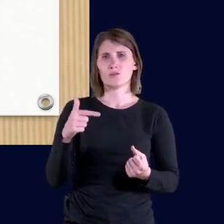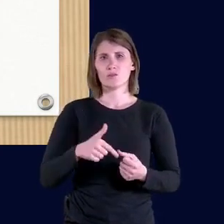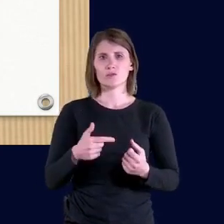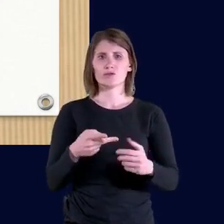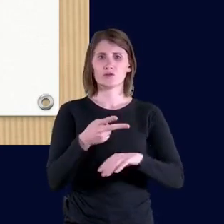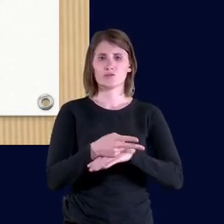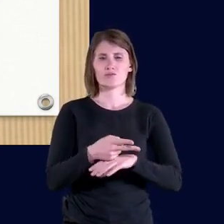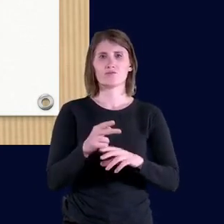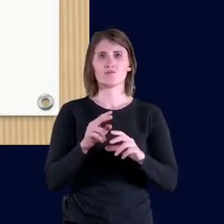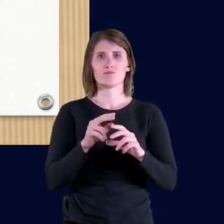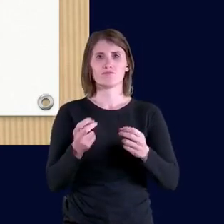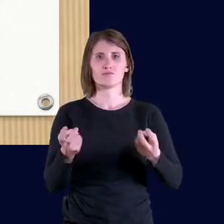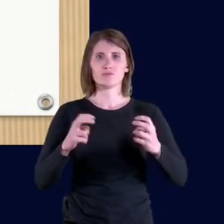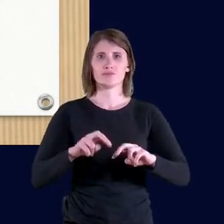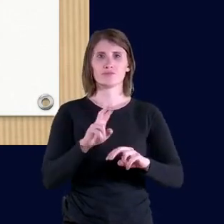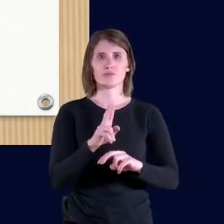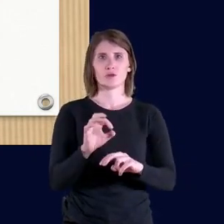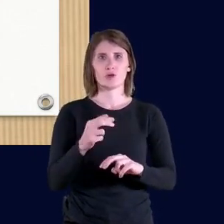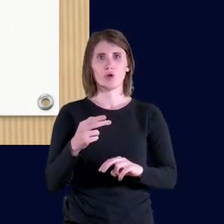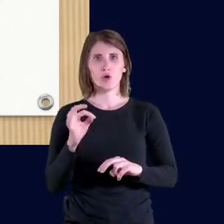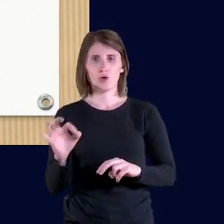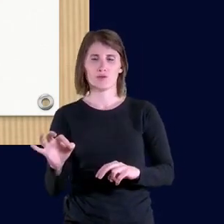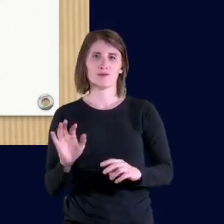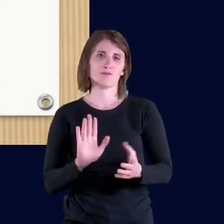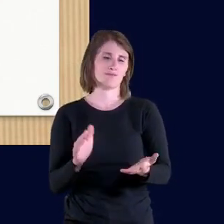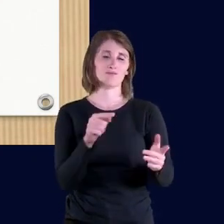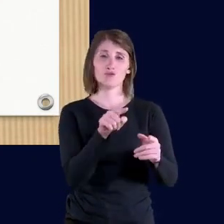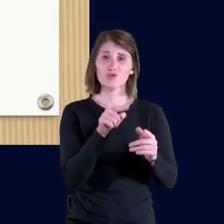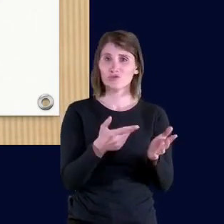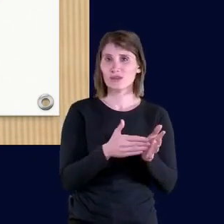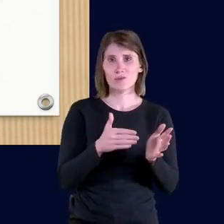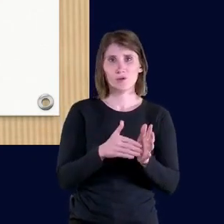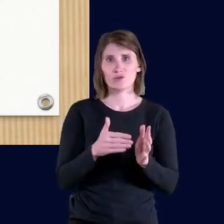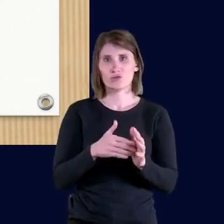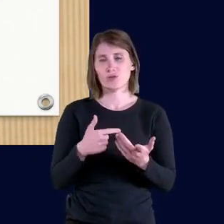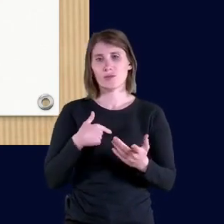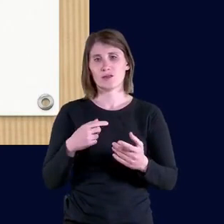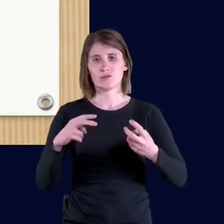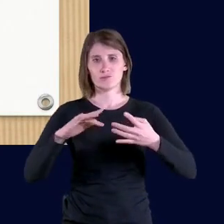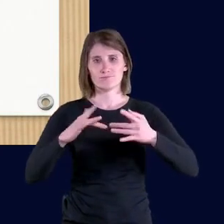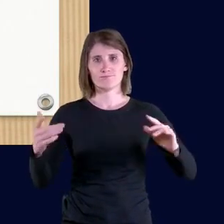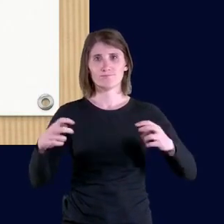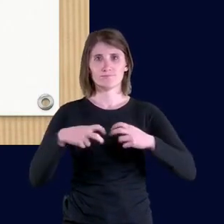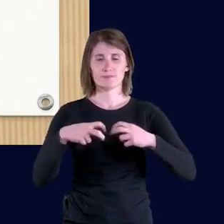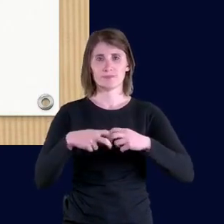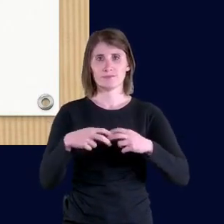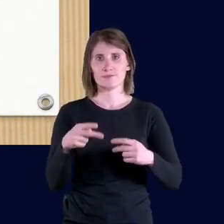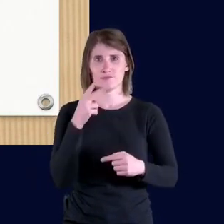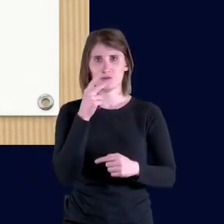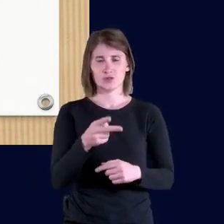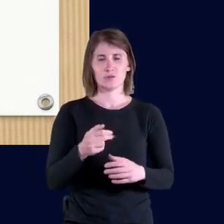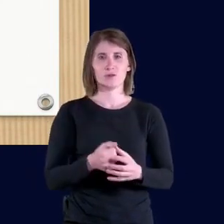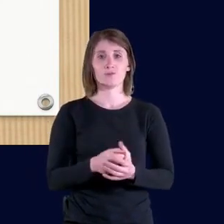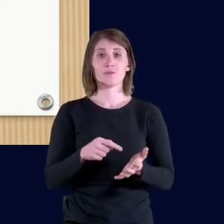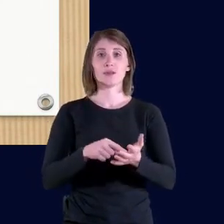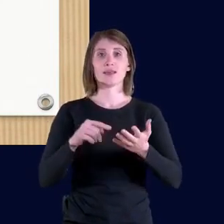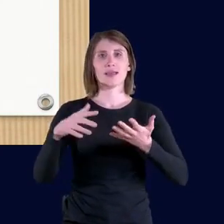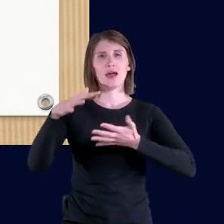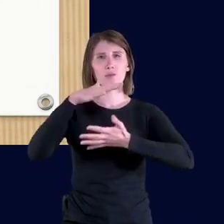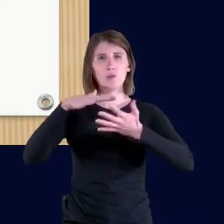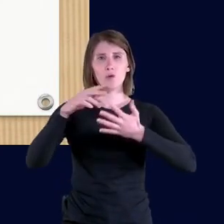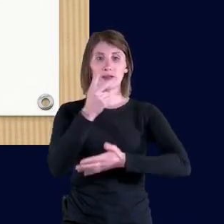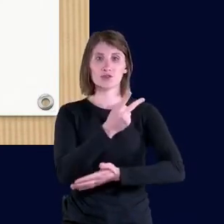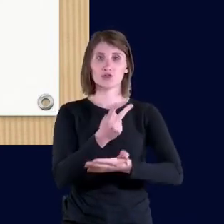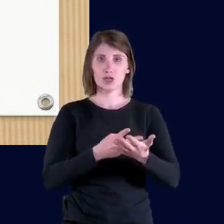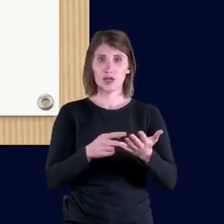założyć kolejne konto i tak dalej tutaj możemy po prostu korzystać bezpośrednio z przeglądarki i cała chmura czytania matą swoją